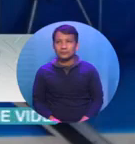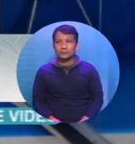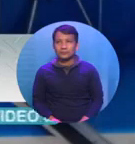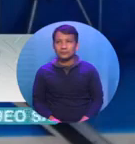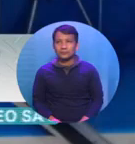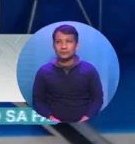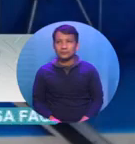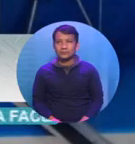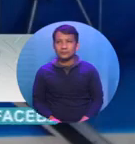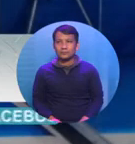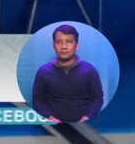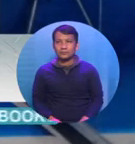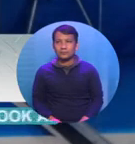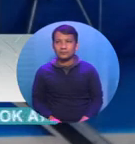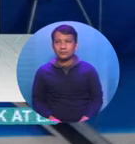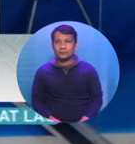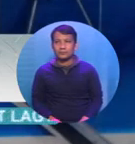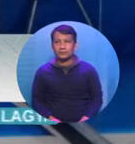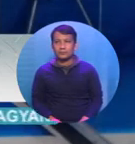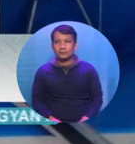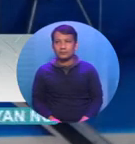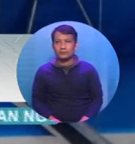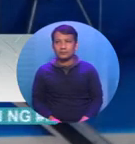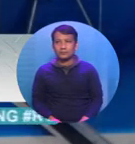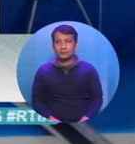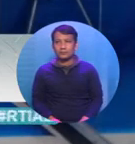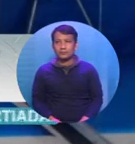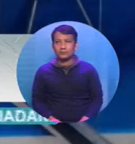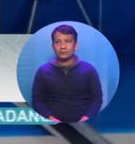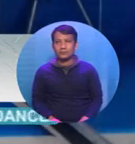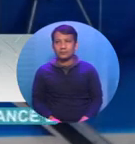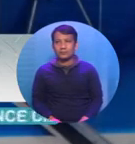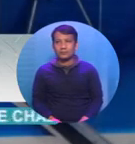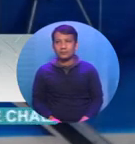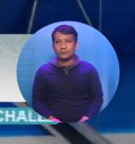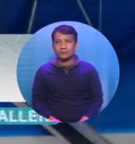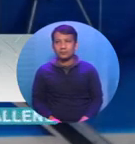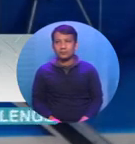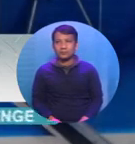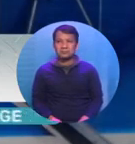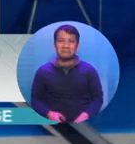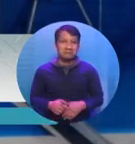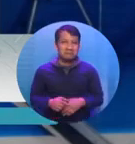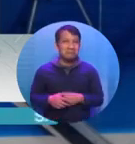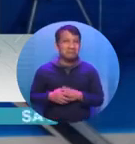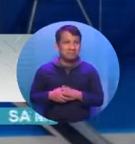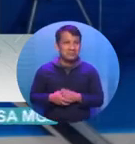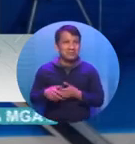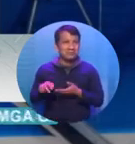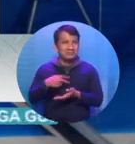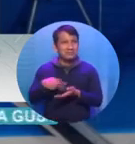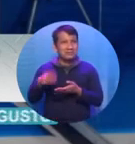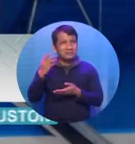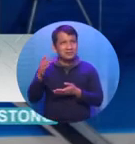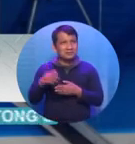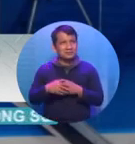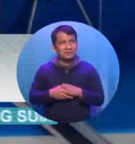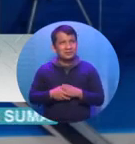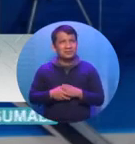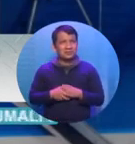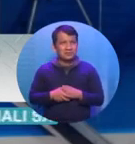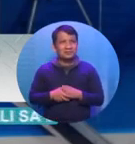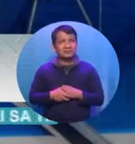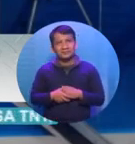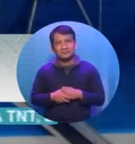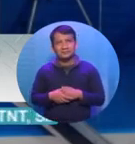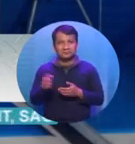Ano man ang sumpong nadala, basta alam niyang tama, pinakakasama mo siya. Di ka